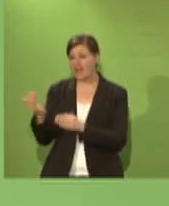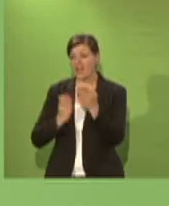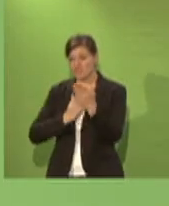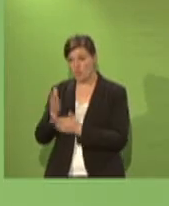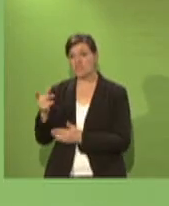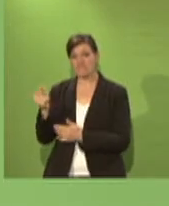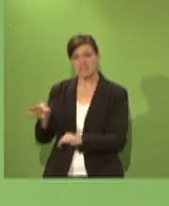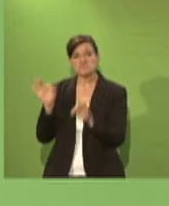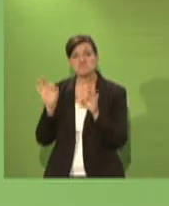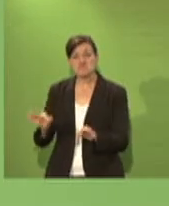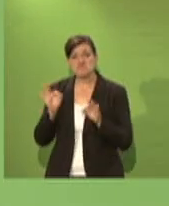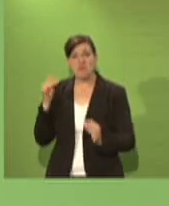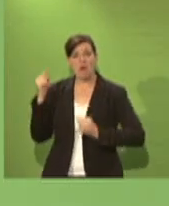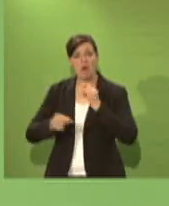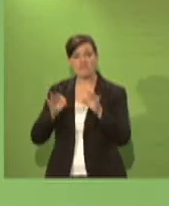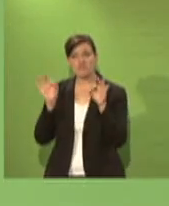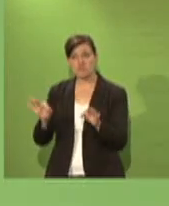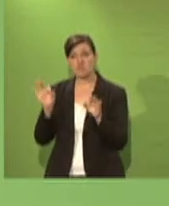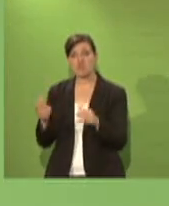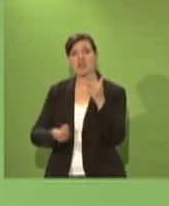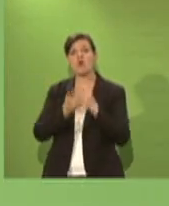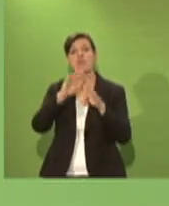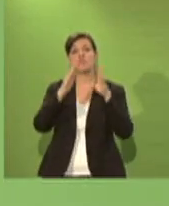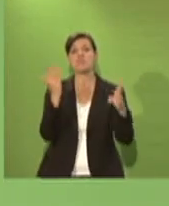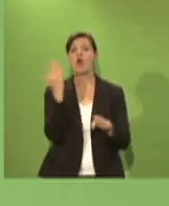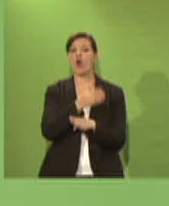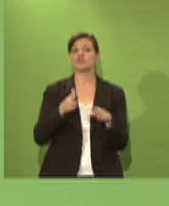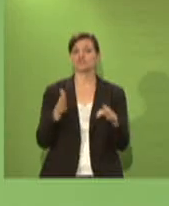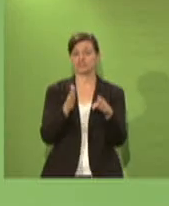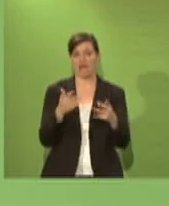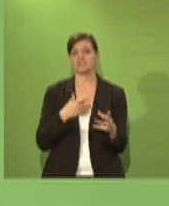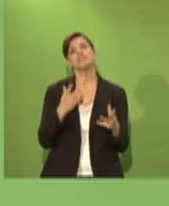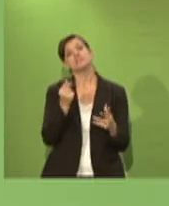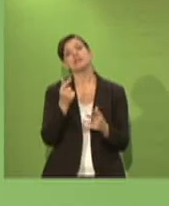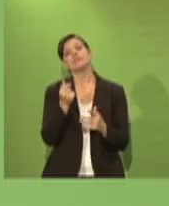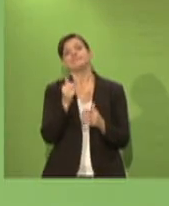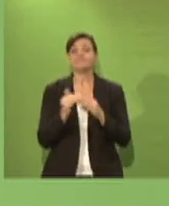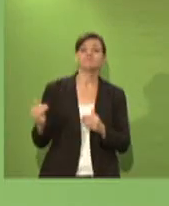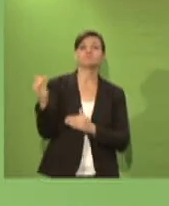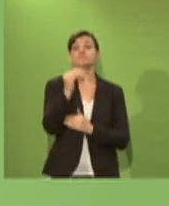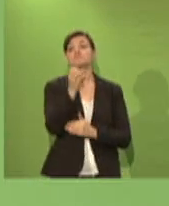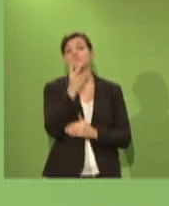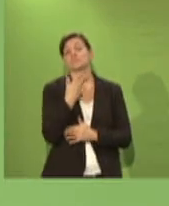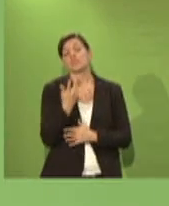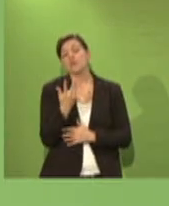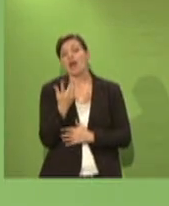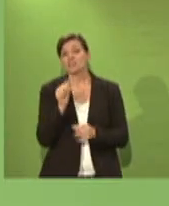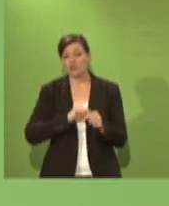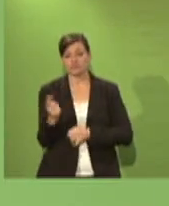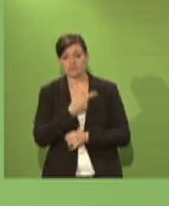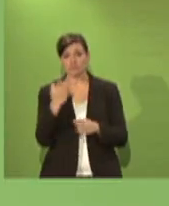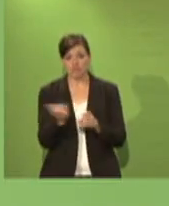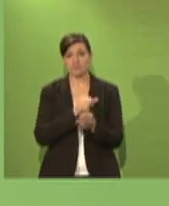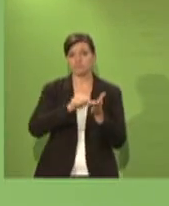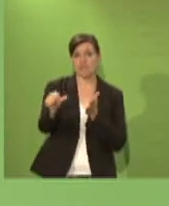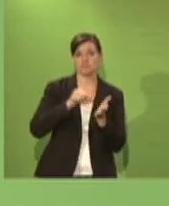gehalten, unter anderem die neue Immobilie Oststraße trotz erheblicher Mehrkosten finanzierbar gemacht. Und jetzt war das alles